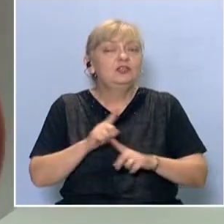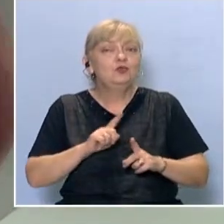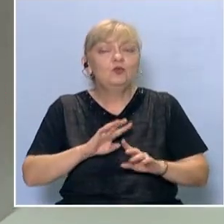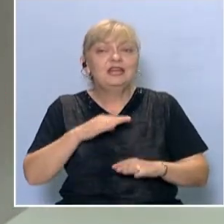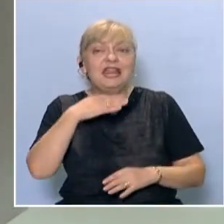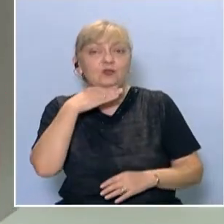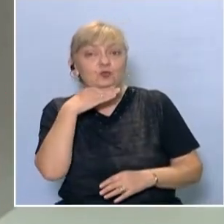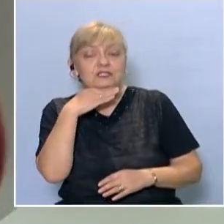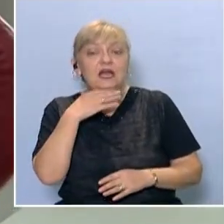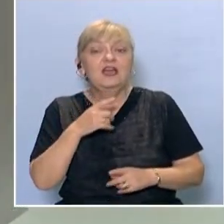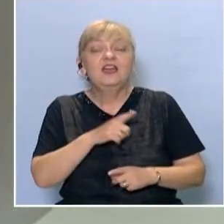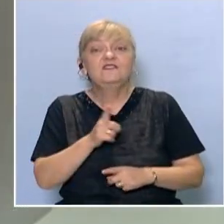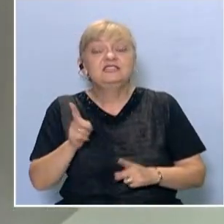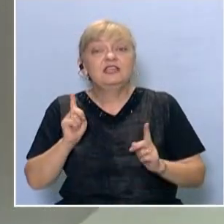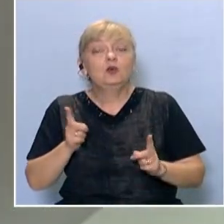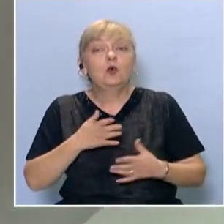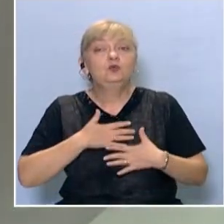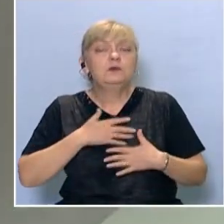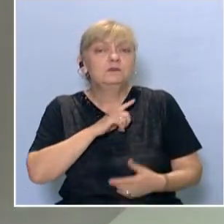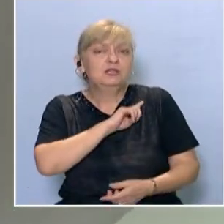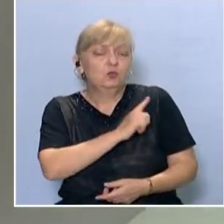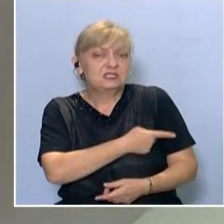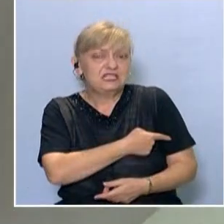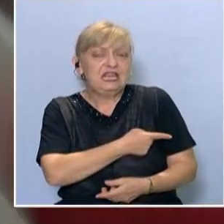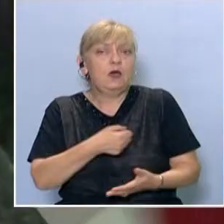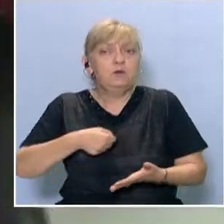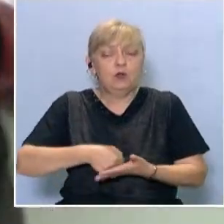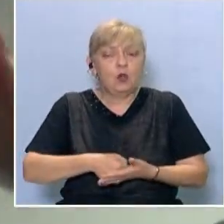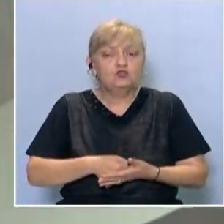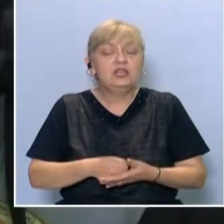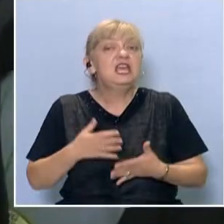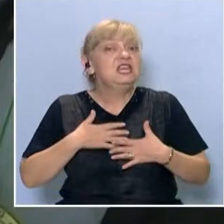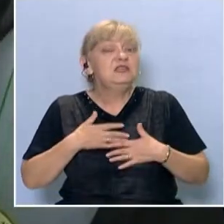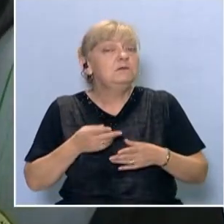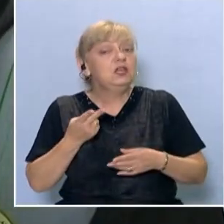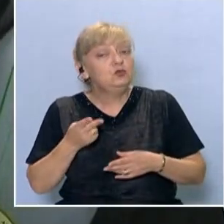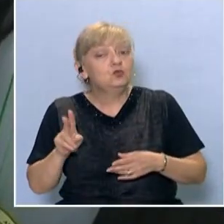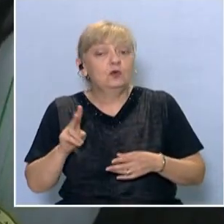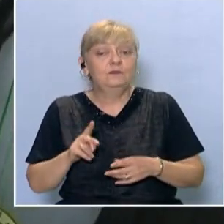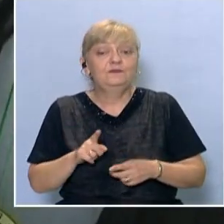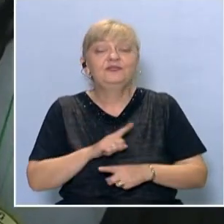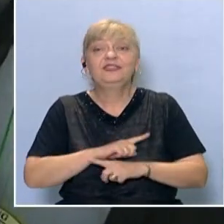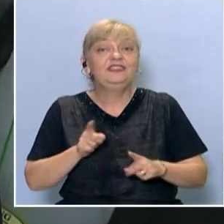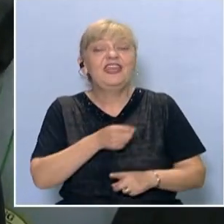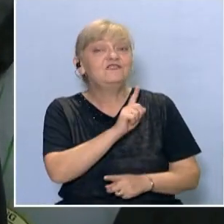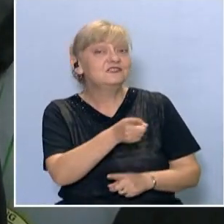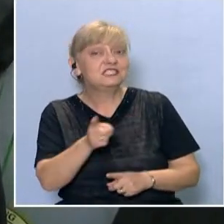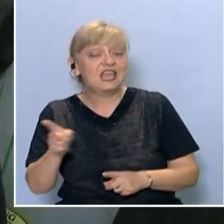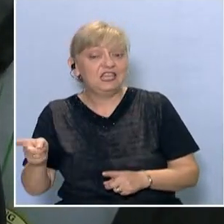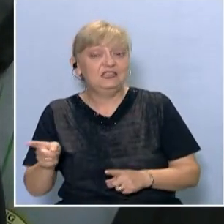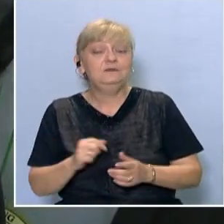който положи толкова много усилия или може да стане шампион, или все пак трябва да има и нещо друго? Абсолютно не всеки,